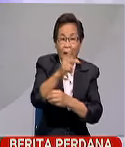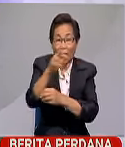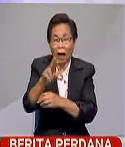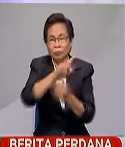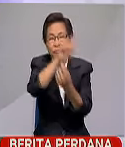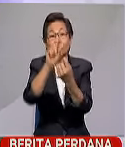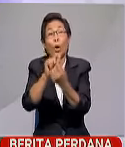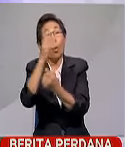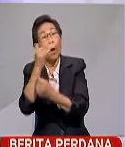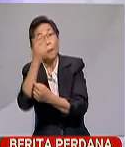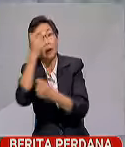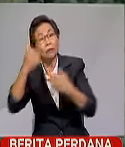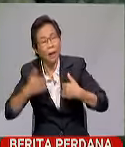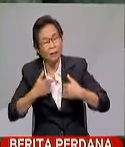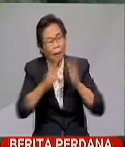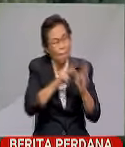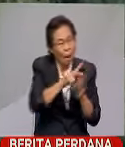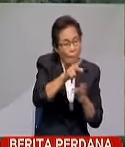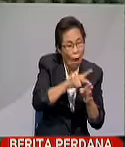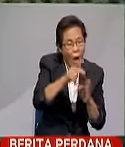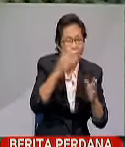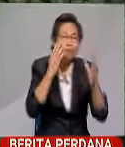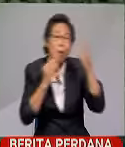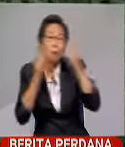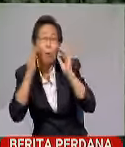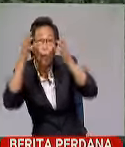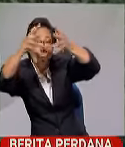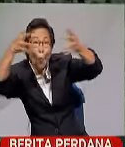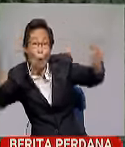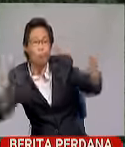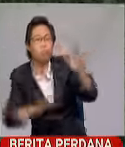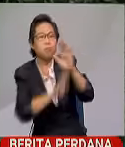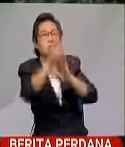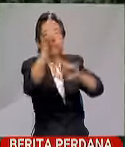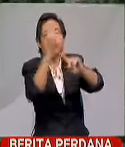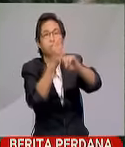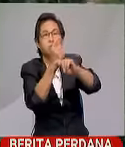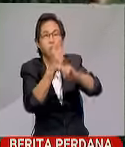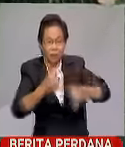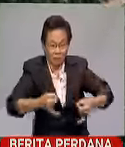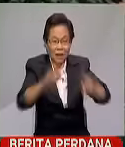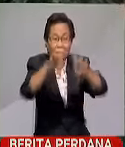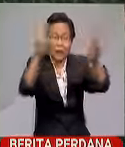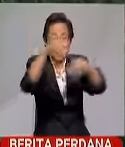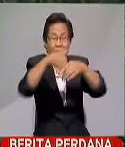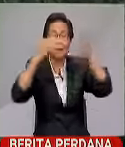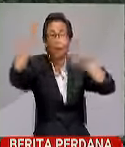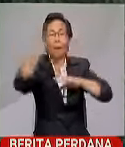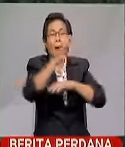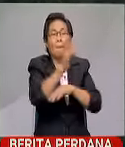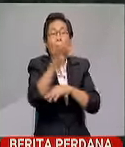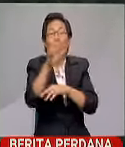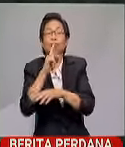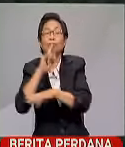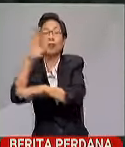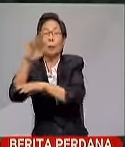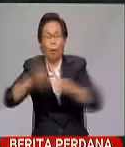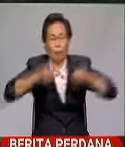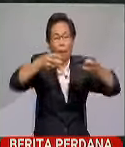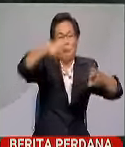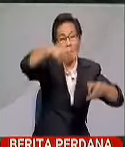bertepatan kerana mempunyai pakar-pakar yang berpengalaman luas membangunkan infrastruktur di dalam negara. Baru Bian juga menjamin Lebuh Raya